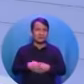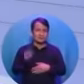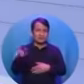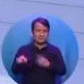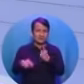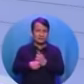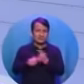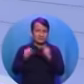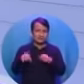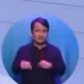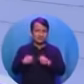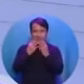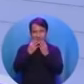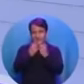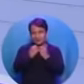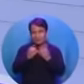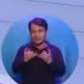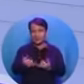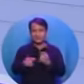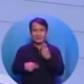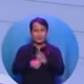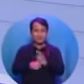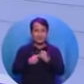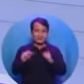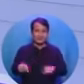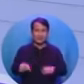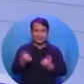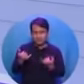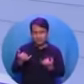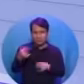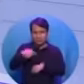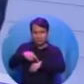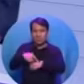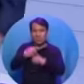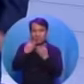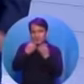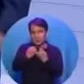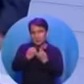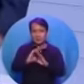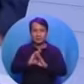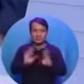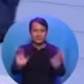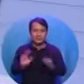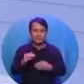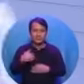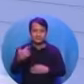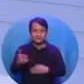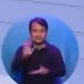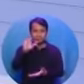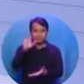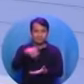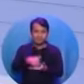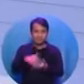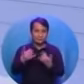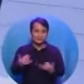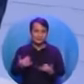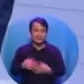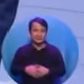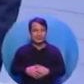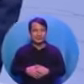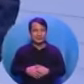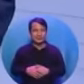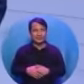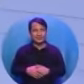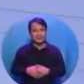Saka po, kailangan po magtipid. Correct. Sa panahon ngayon, kailangan natin magtipid. Ma'am, for now, huwag ka na muna magtipid kasi meron ka ng 5,000 pesos!